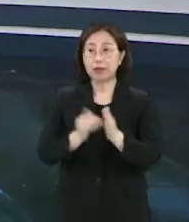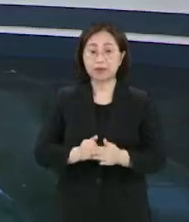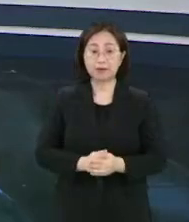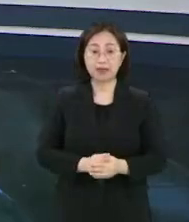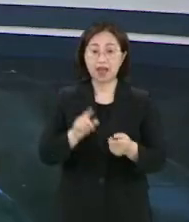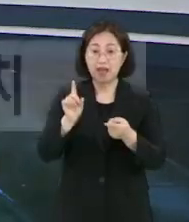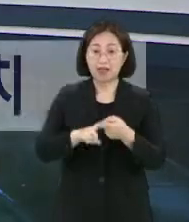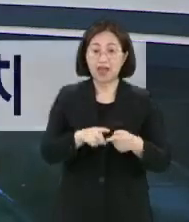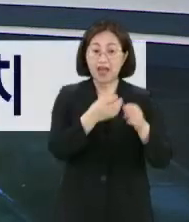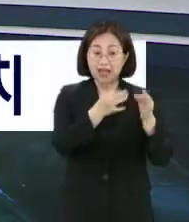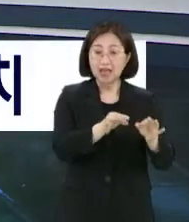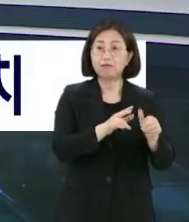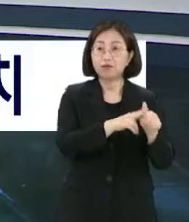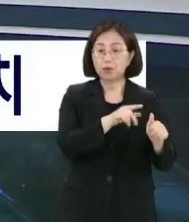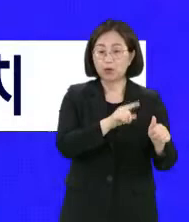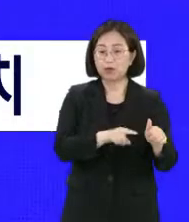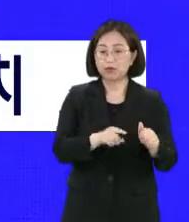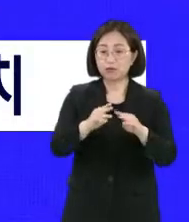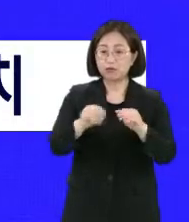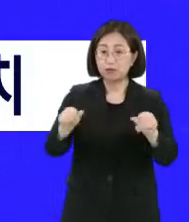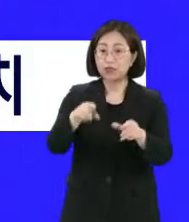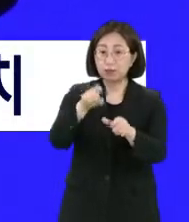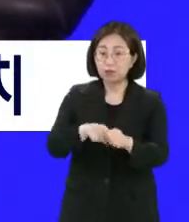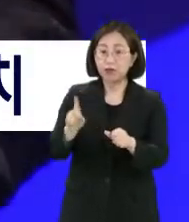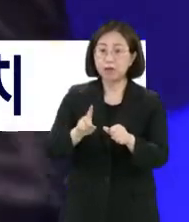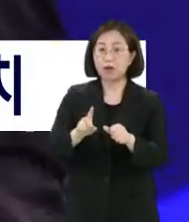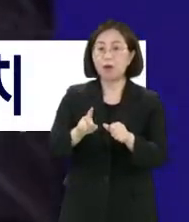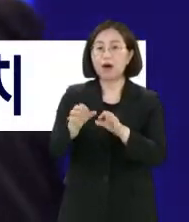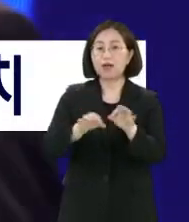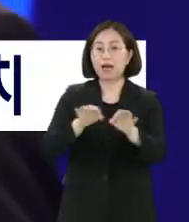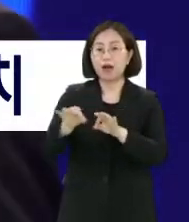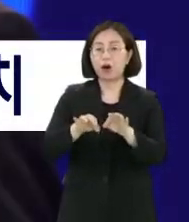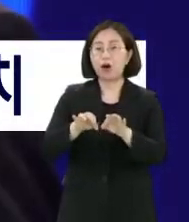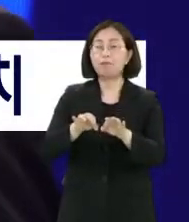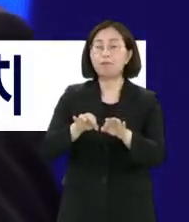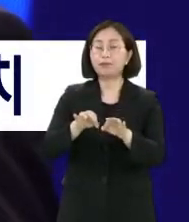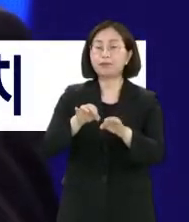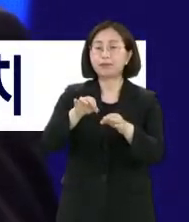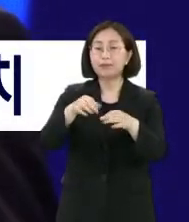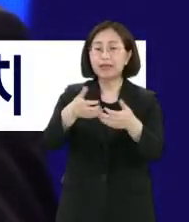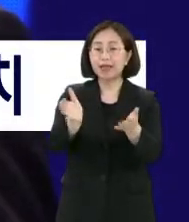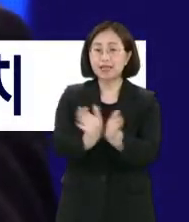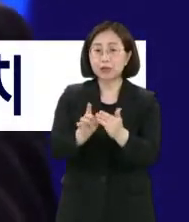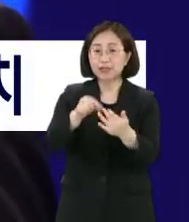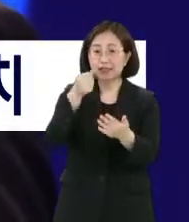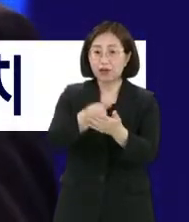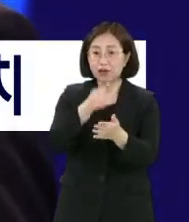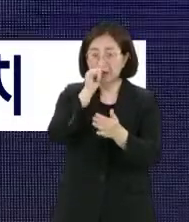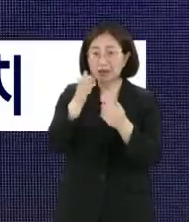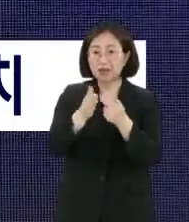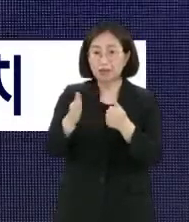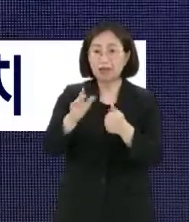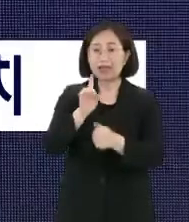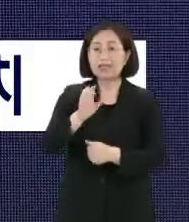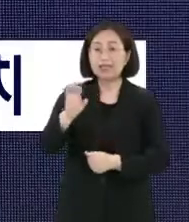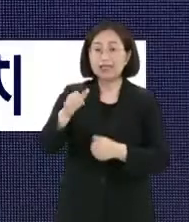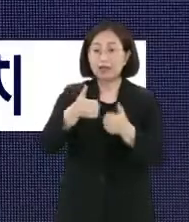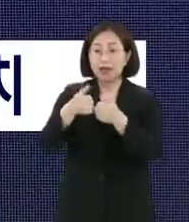이에 대해 김대영 후보는 부지 용도가 산업 유통 단지로 제한돼 있어 컨벤션 센터 유치는 현실적으로